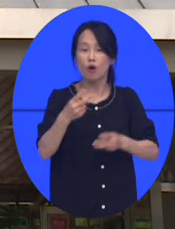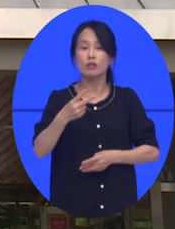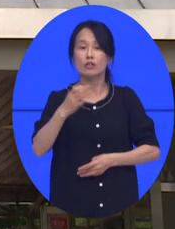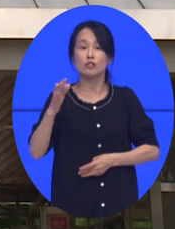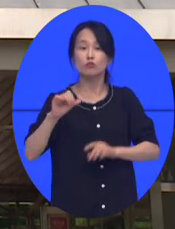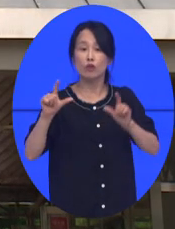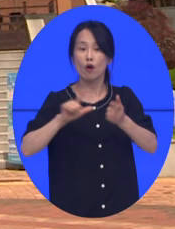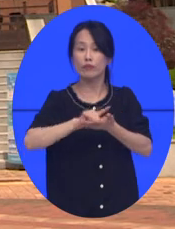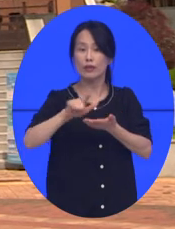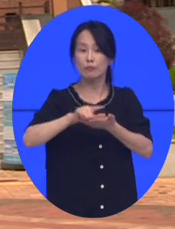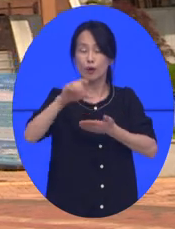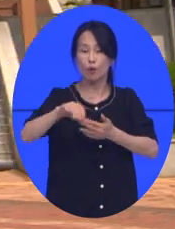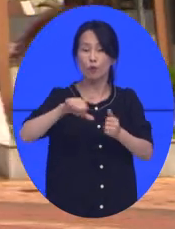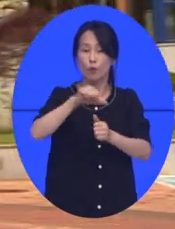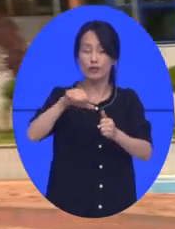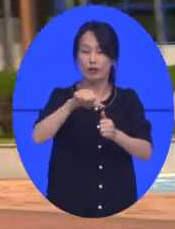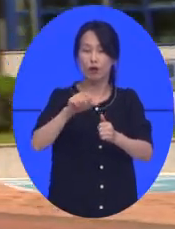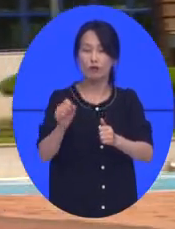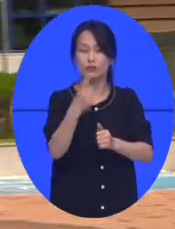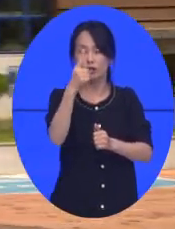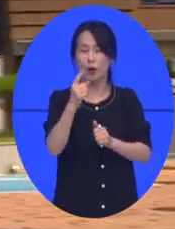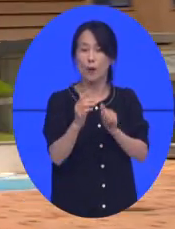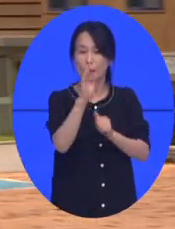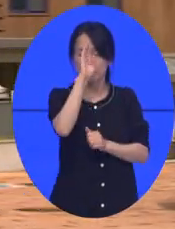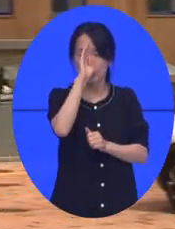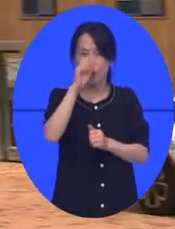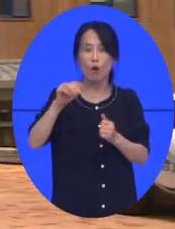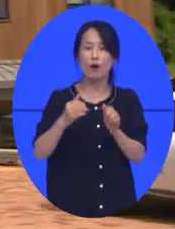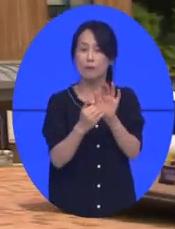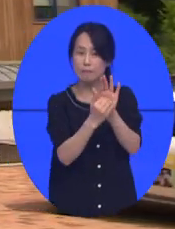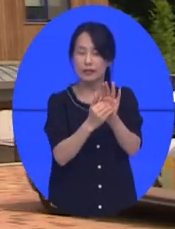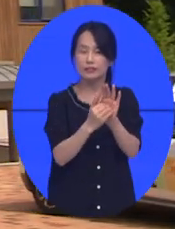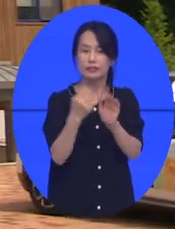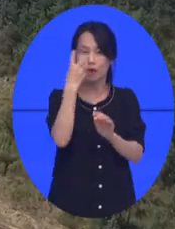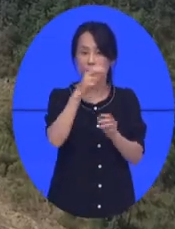2019년 가평군 환경성 질환 예방관리센터를 개설했습니다.